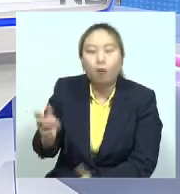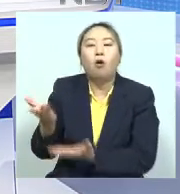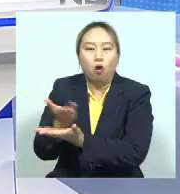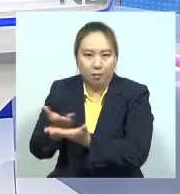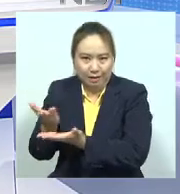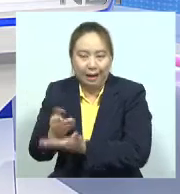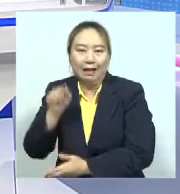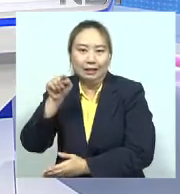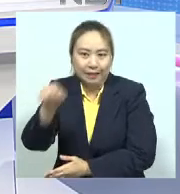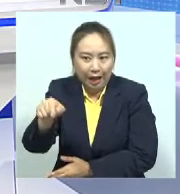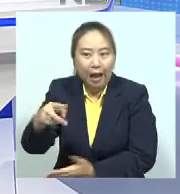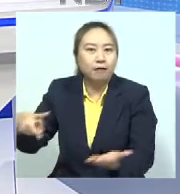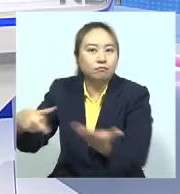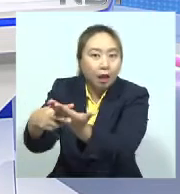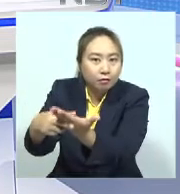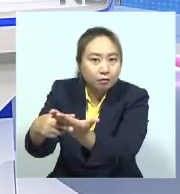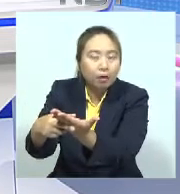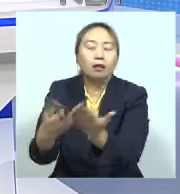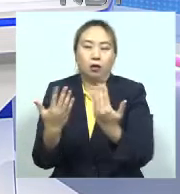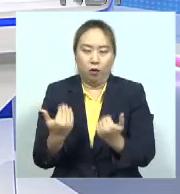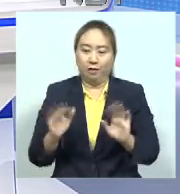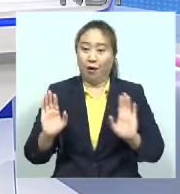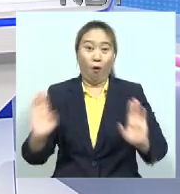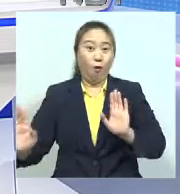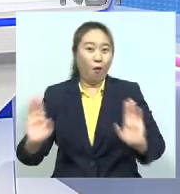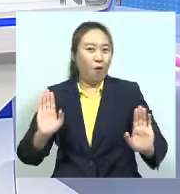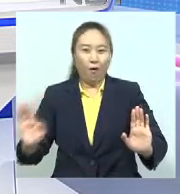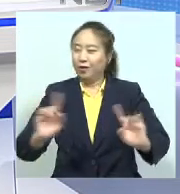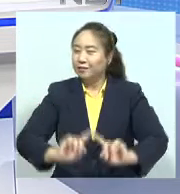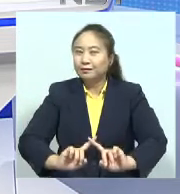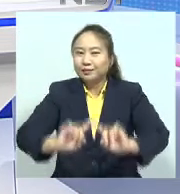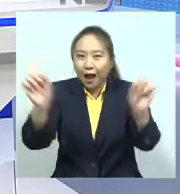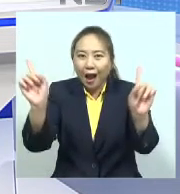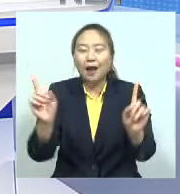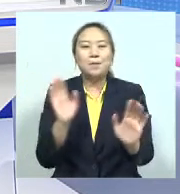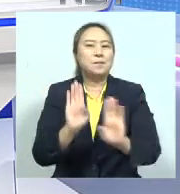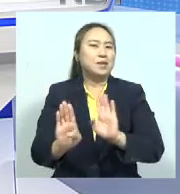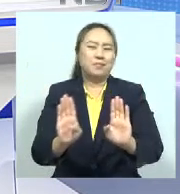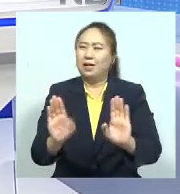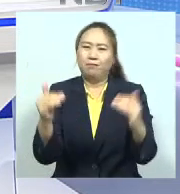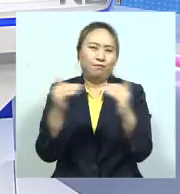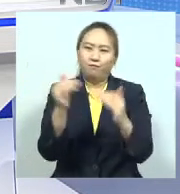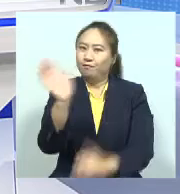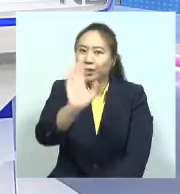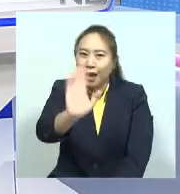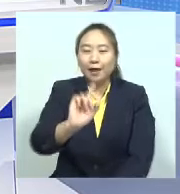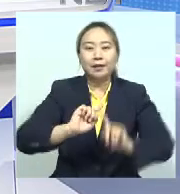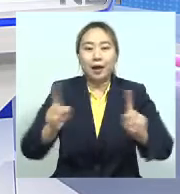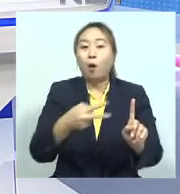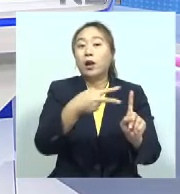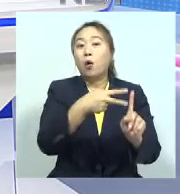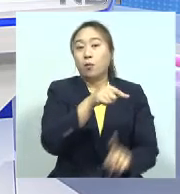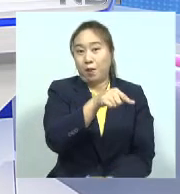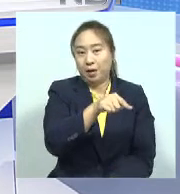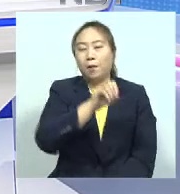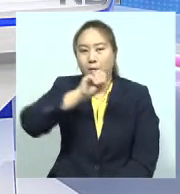สั่งหยุดปฏิบัติหน้าที่ชั่วคราวไหมเพราะฉะนั้นจริงๆแล้วเนี่ยสองกรณีต่างกันโดยสิ้นเชิงเอามาเทียบกันไม่ได้แต่ว่าทางพรรคอนาคตใหม่เนี่ยเ